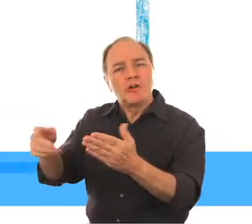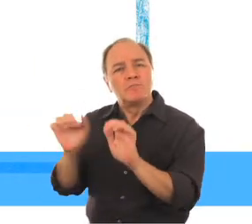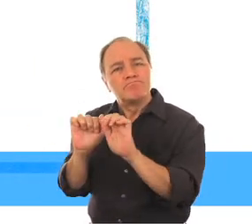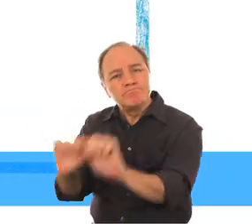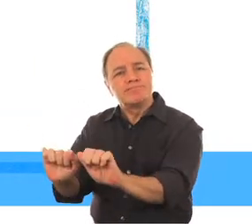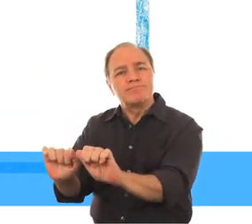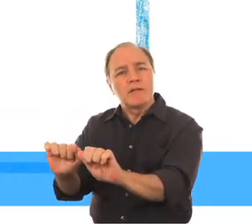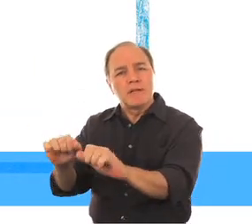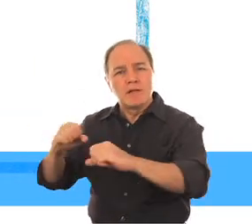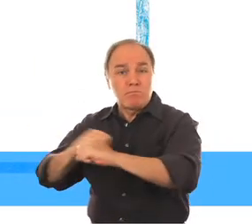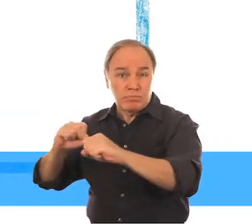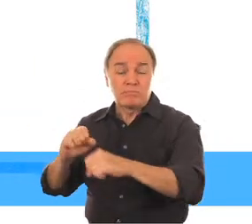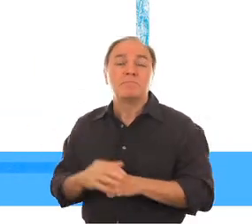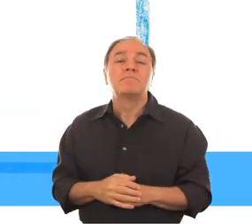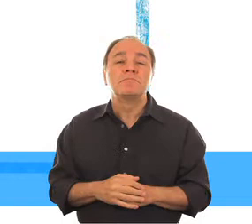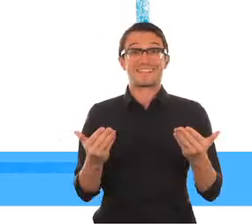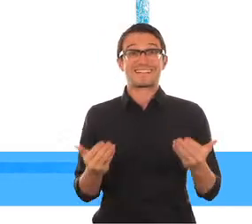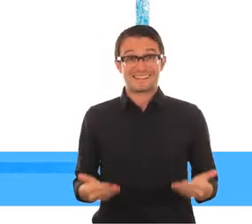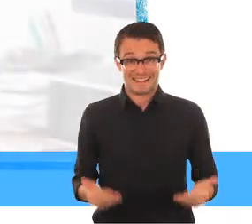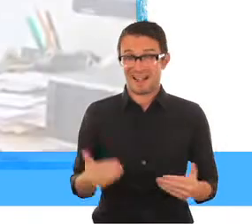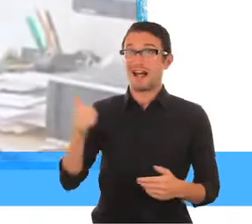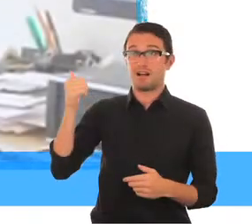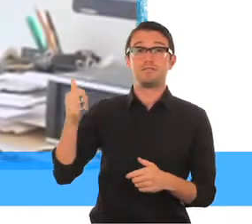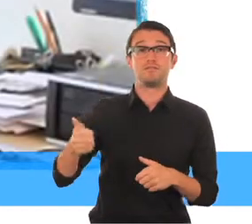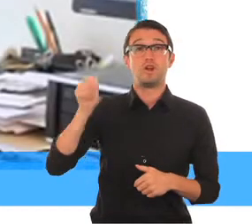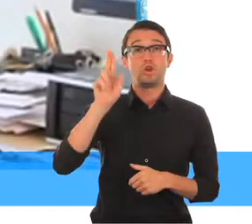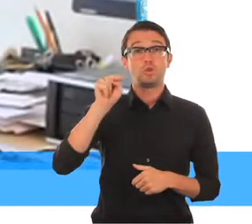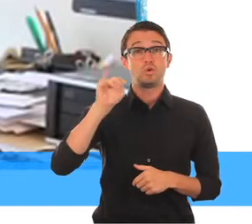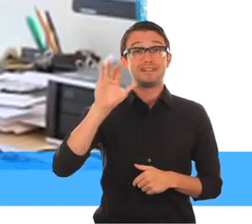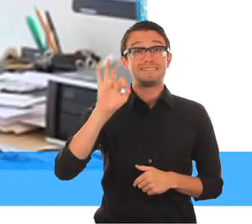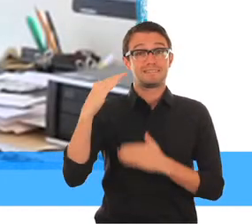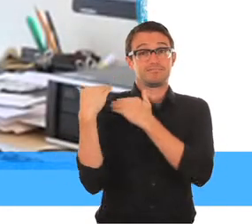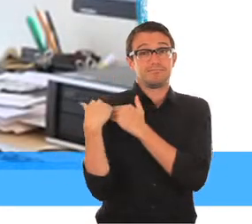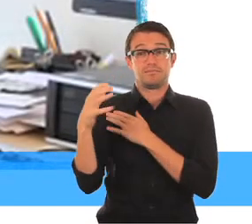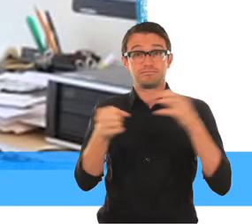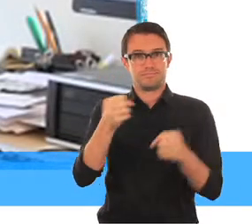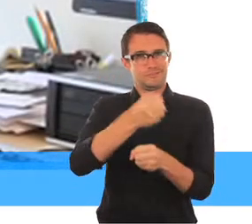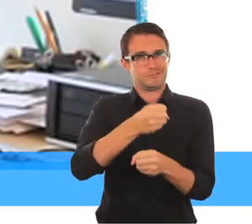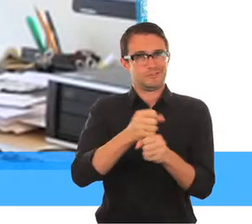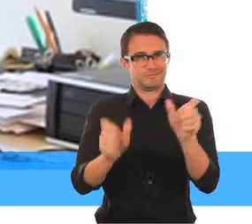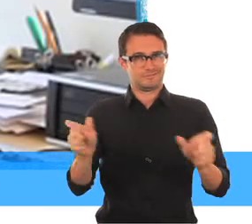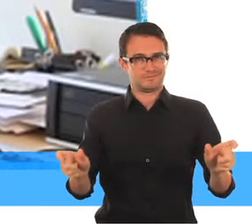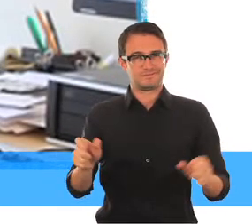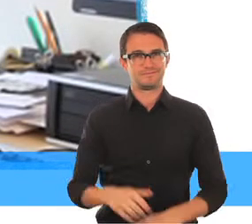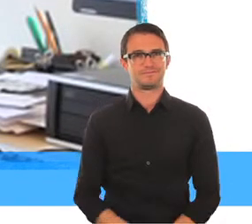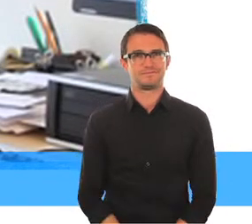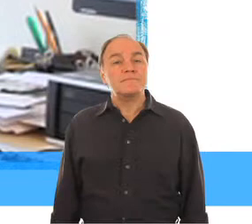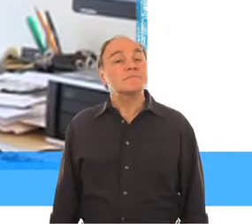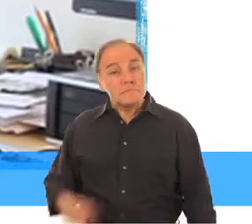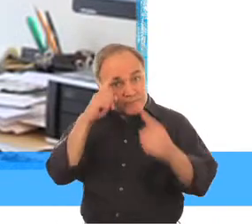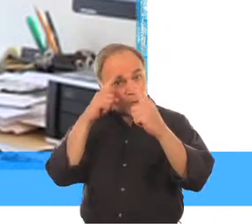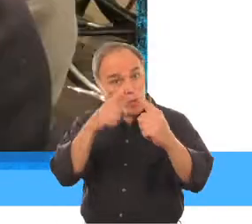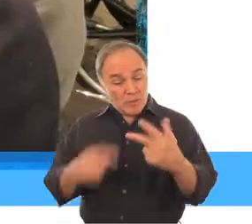l'inclusion, lu par Richard Bridle, directeur des ressources humaines UNICEF. Le troisième but de l'UNICEF est d'être une organisation inclusive